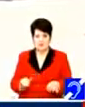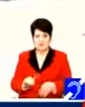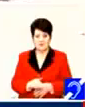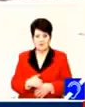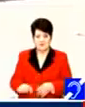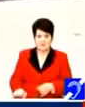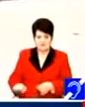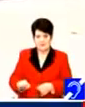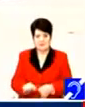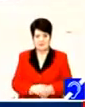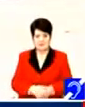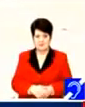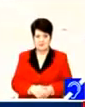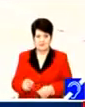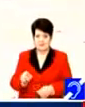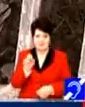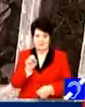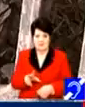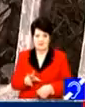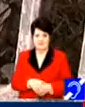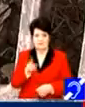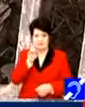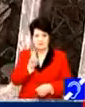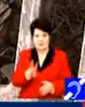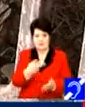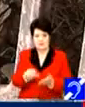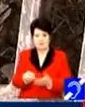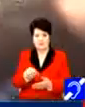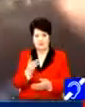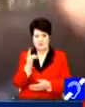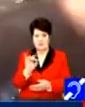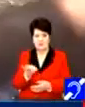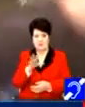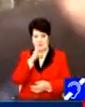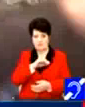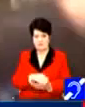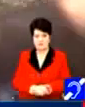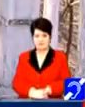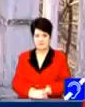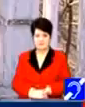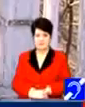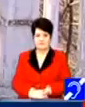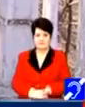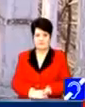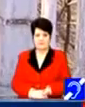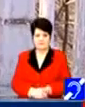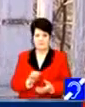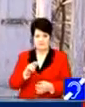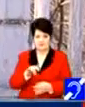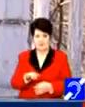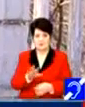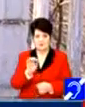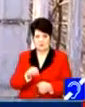așa, de mână. De mână, fiindcă e periculos, că nici nu știți când cade он лакул стоит. Можно так вот идти, и